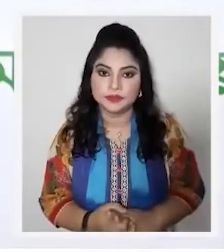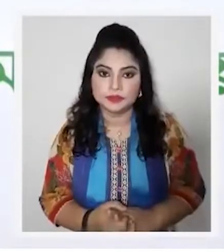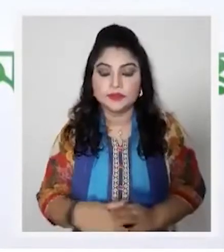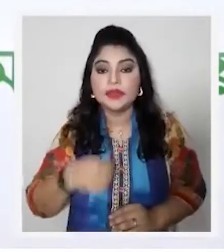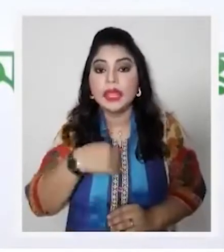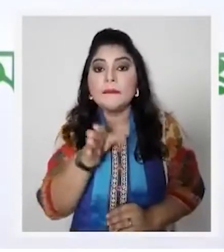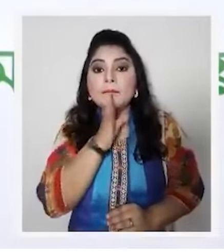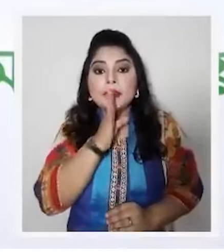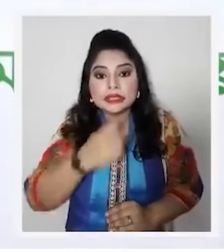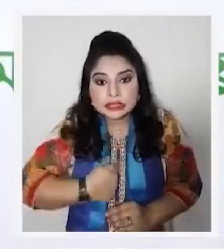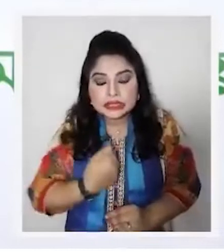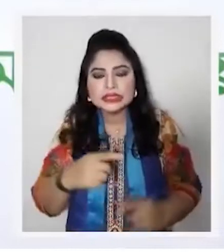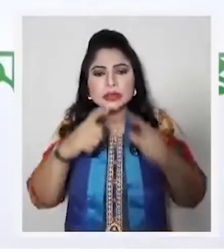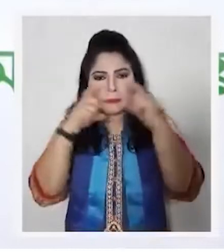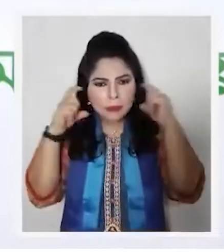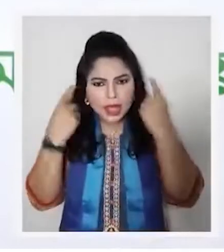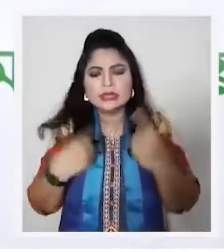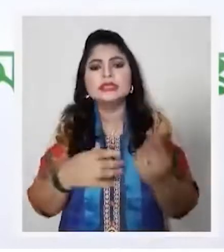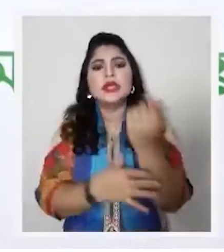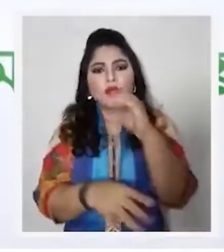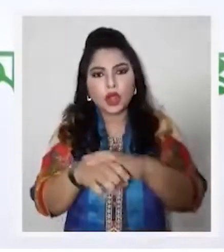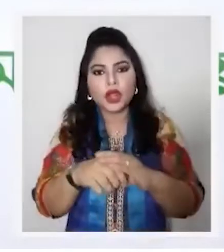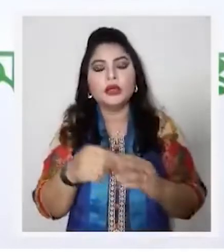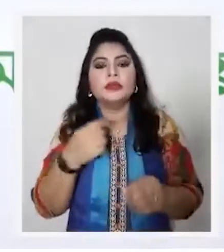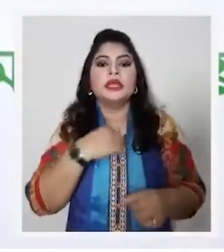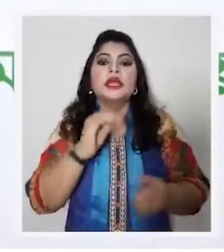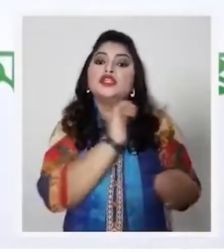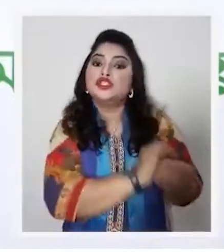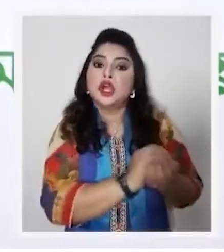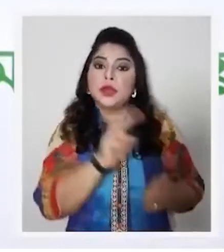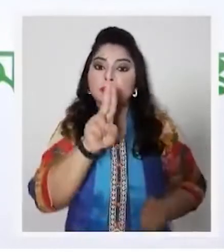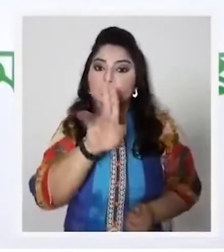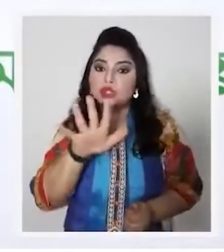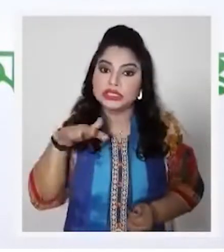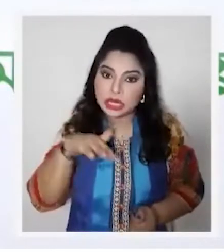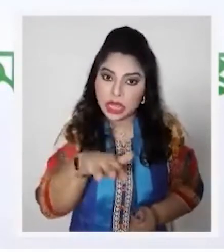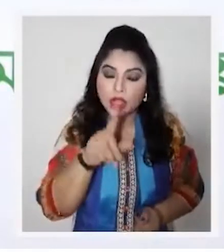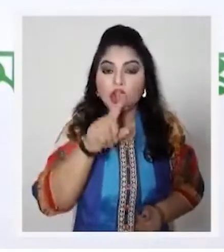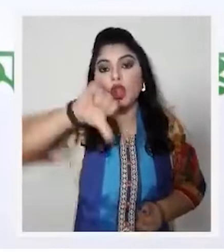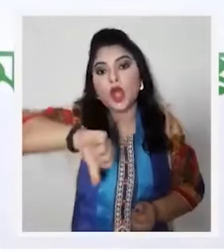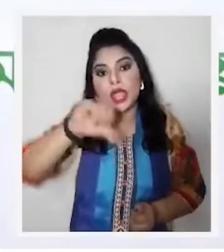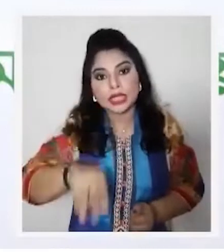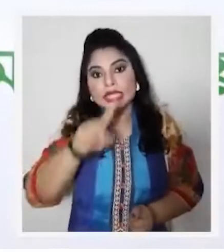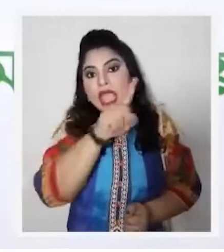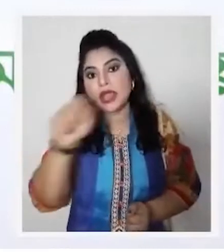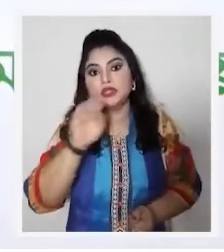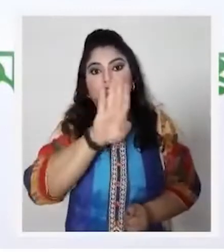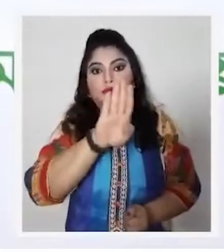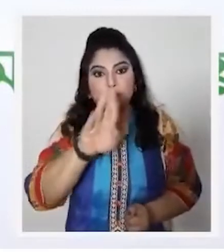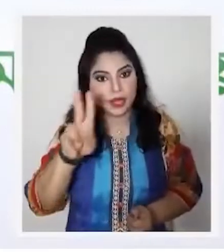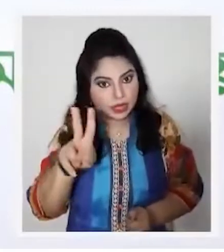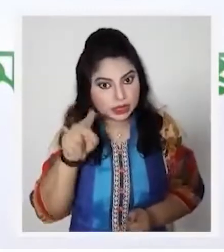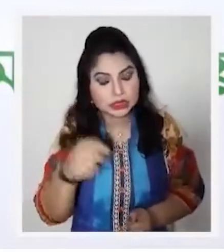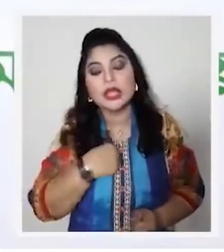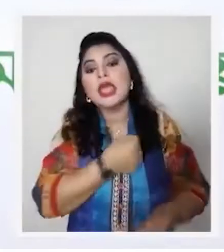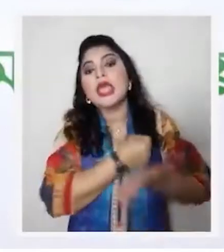31,991 জন। বাকি যারা কোয়ারেন্টাইনে আছেন তারা বাসায় আছেন। ব্যক্তিগত সুরক্ষা সামগ্রী এ পর্যন্ত সংগৃহীত